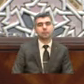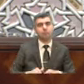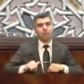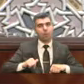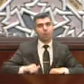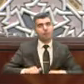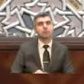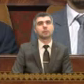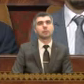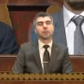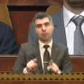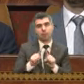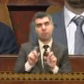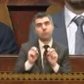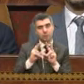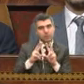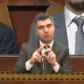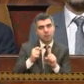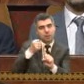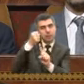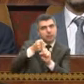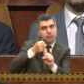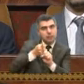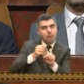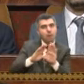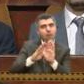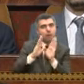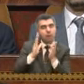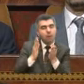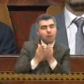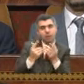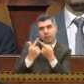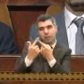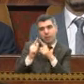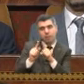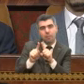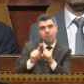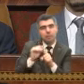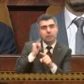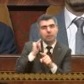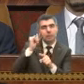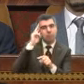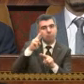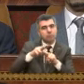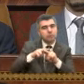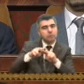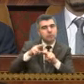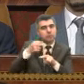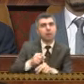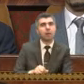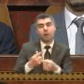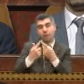الوزير، نتمي المجهودات المبذولة من أجل قطاع نقل عمومي فعال وآمن ومتعدد الأنماط،